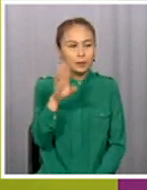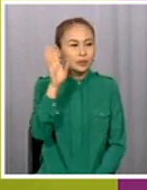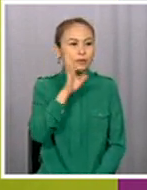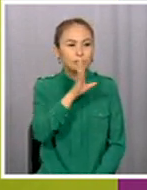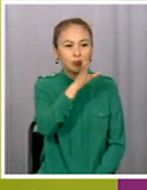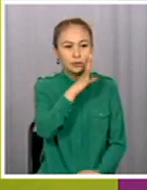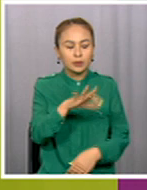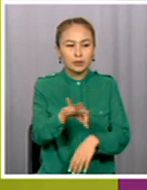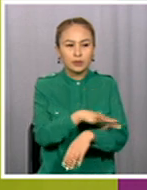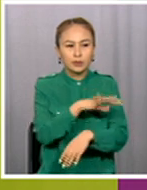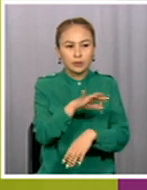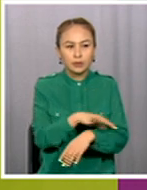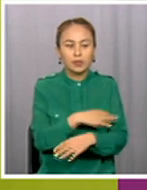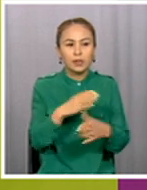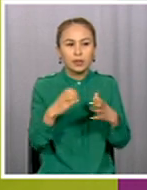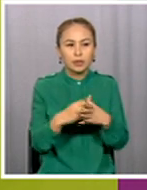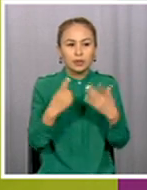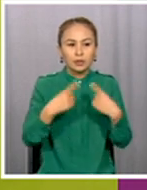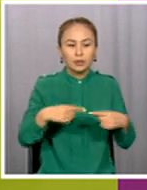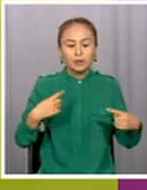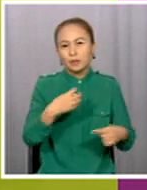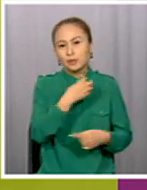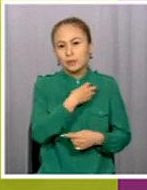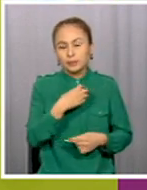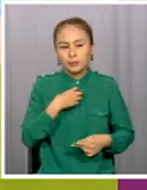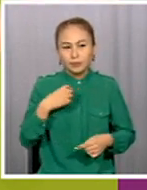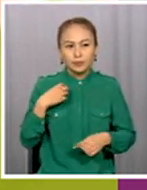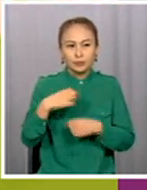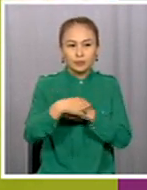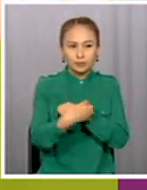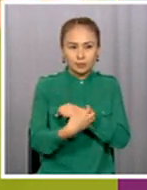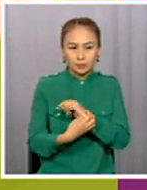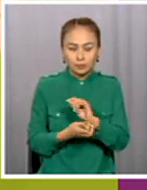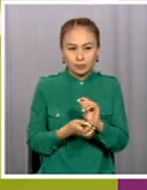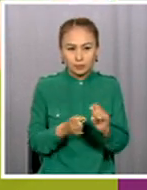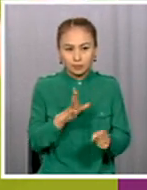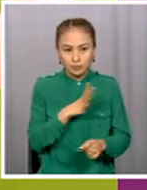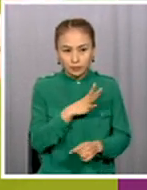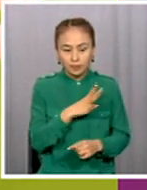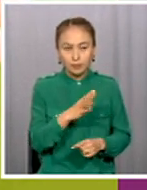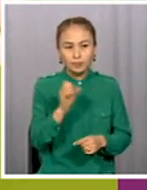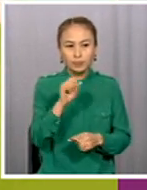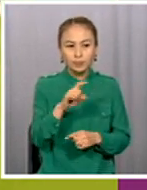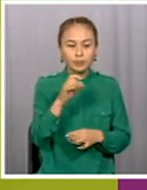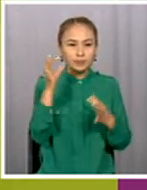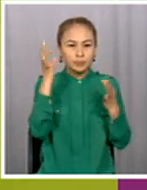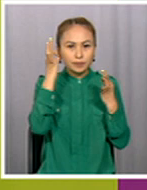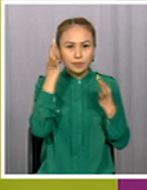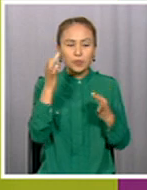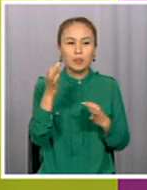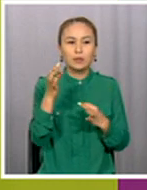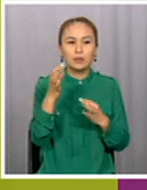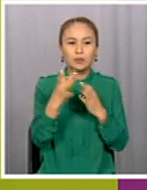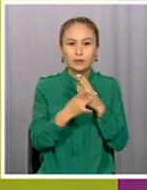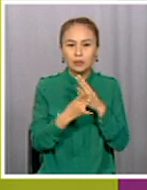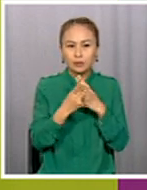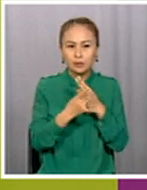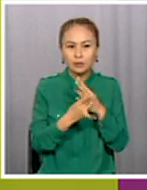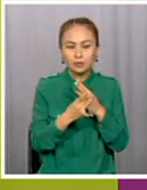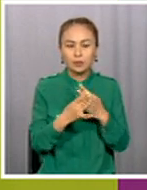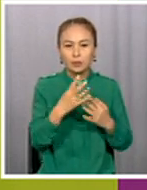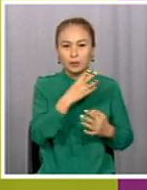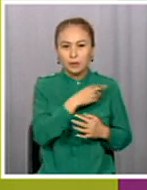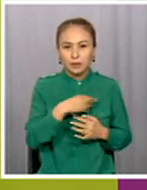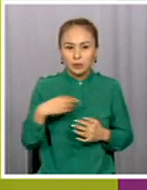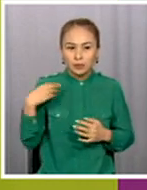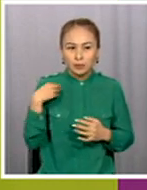киімдерінің жиектері түрлі моншақ әшекейлермен безендірілген. Олар алтын сырға, сақина, алқа мен